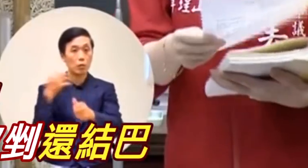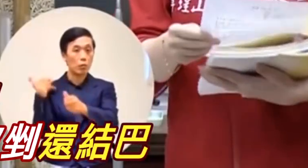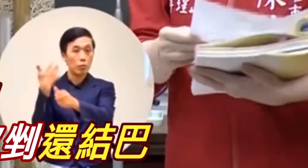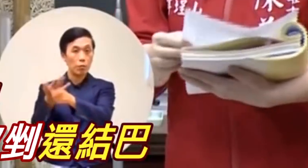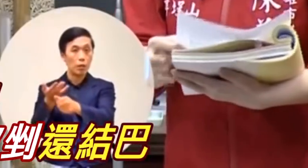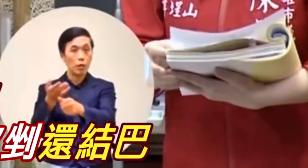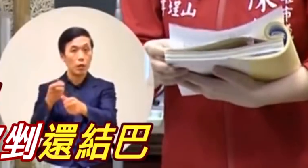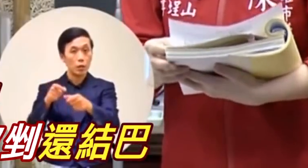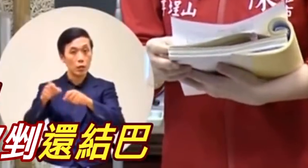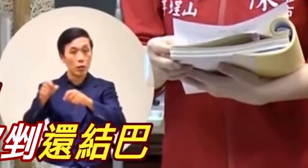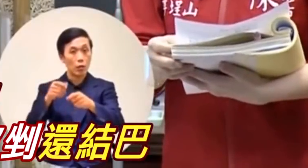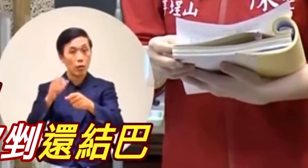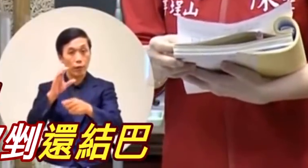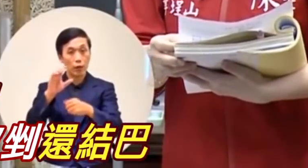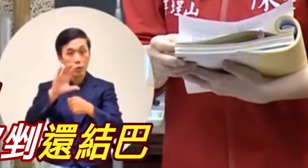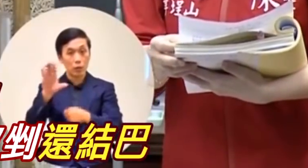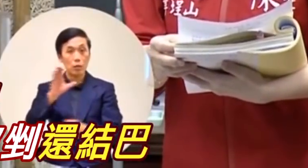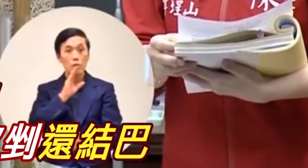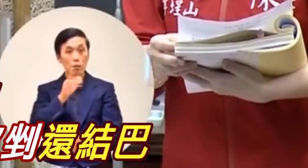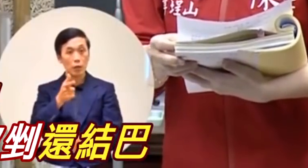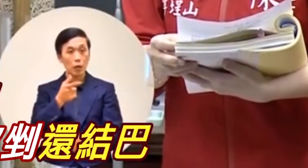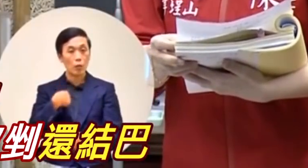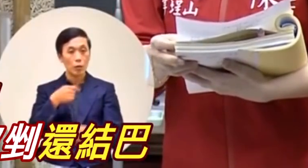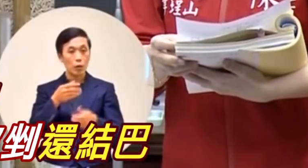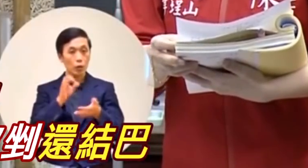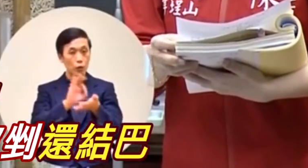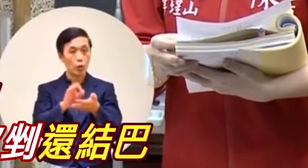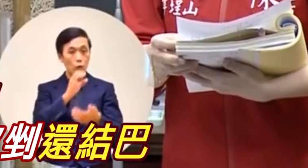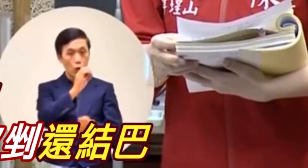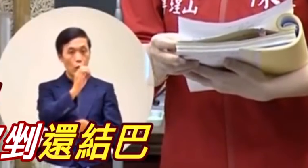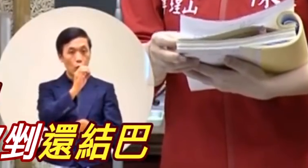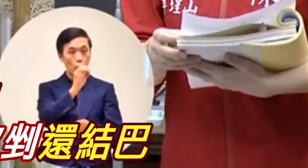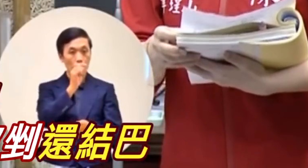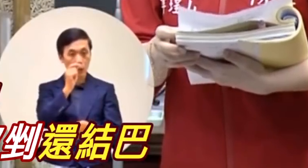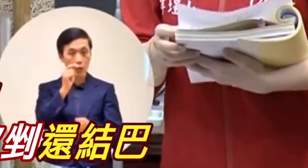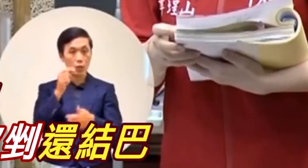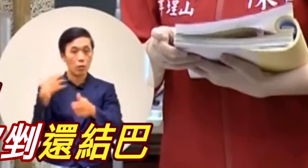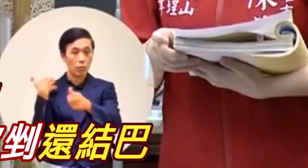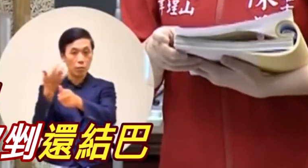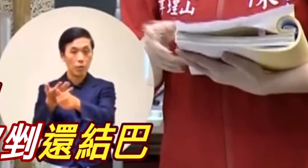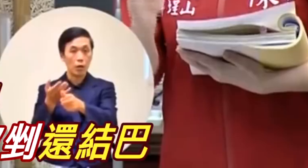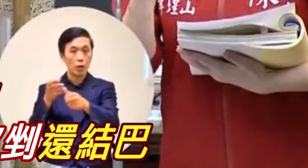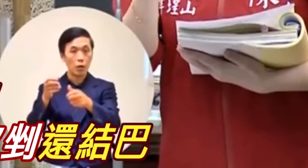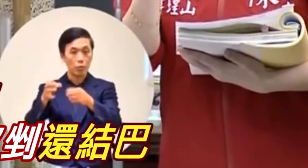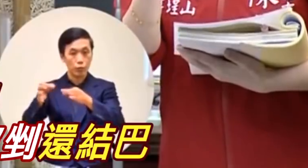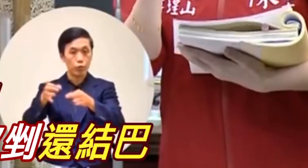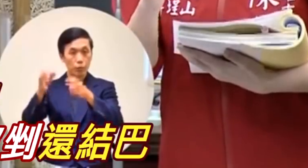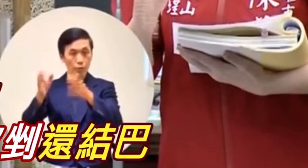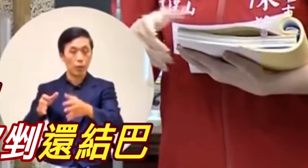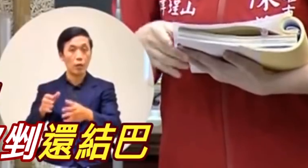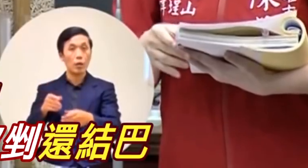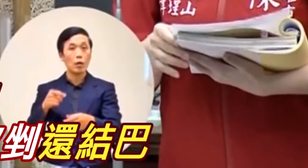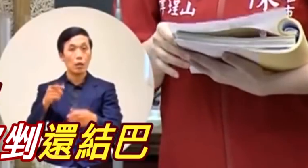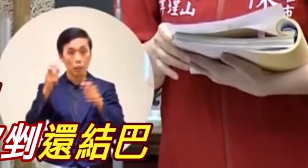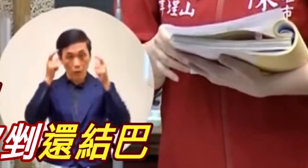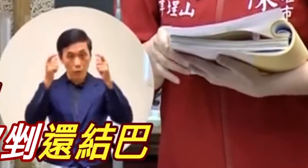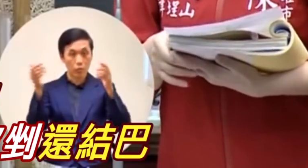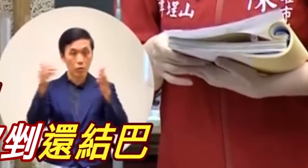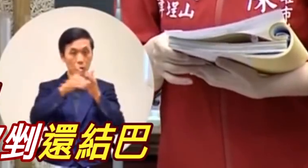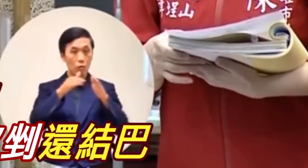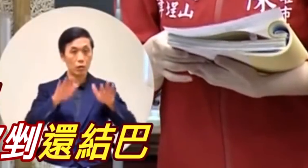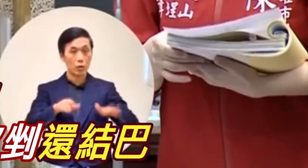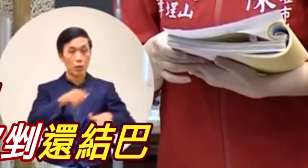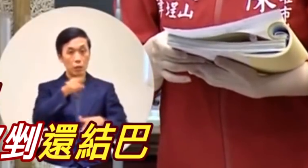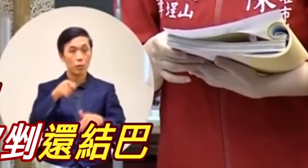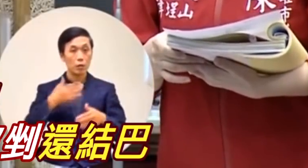理吗？ 是我们会用 OT 委外经营的方式处理。 那高雄现在目前为止，你们知道有哪一些